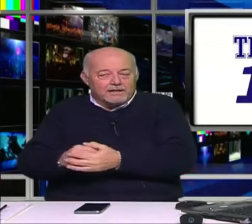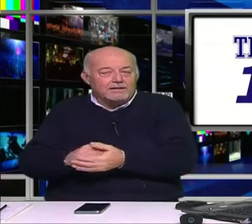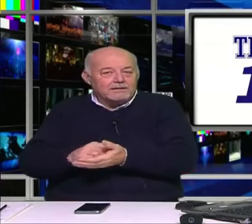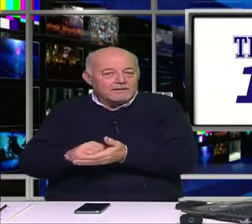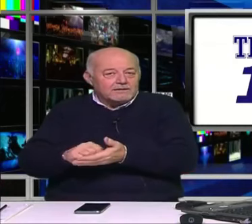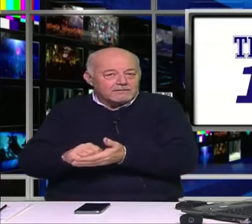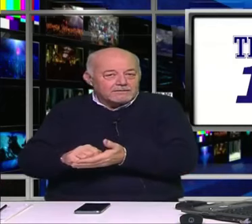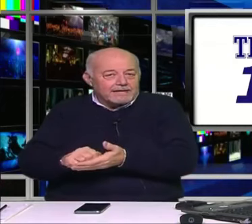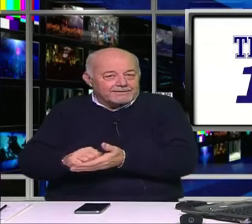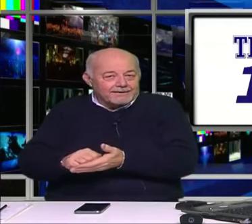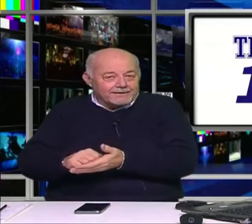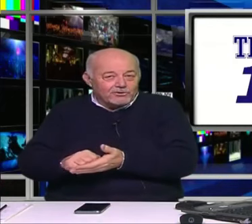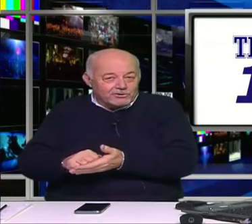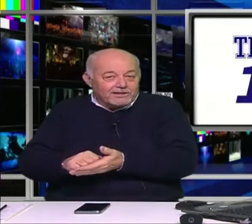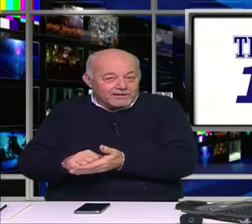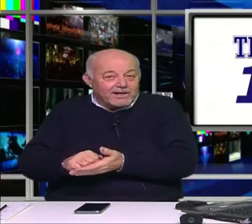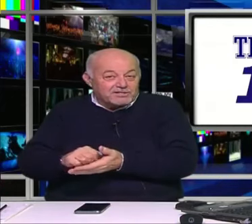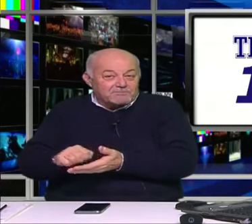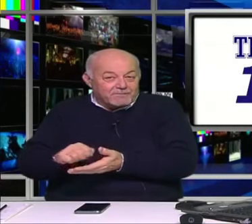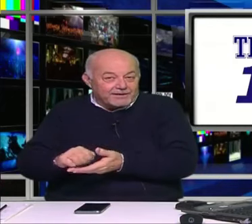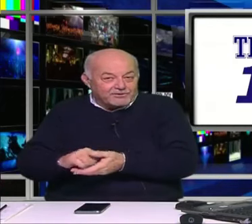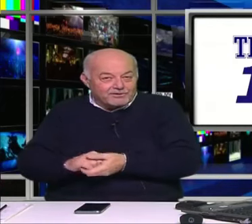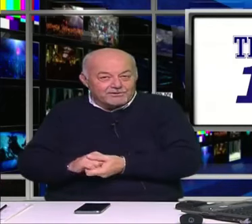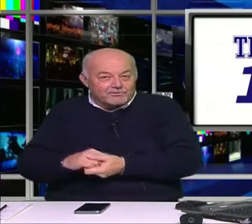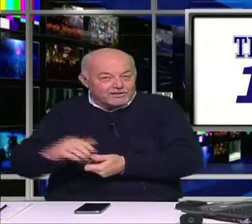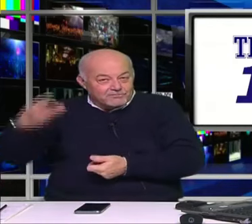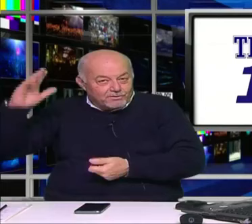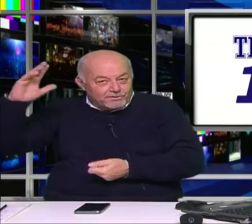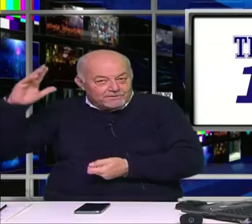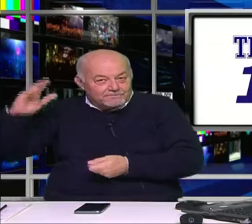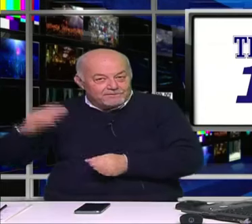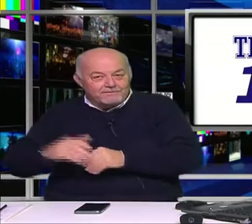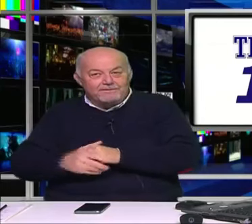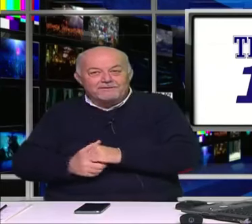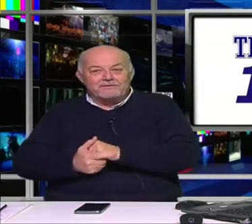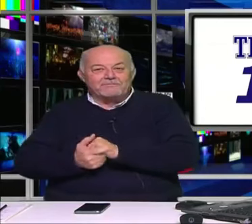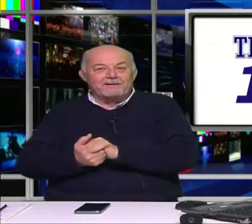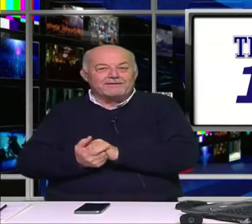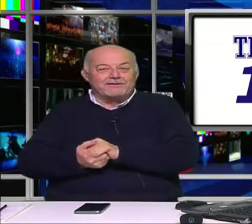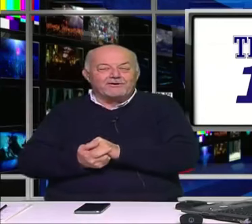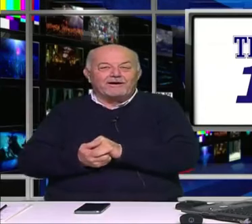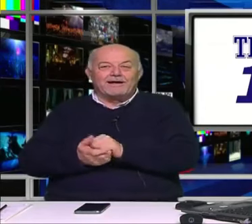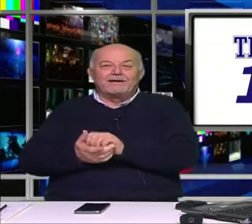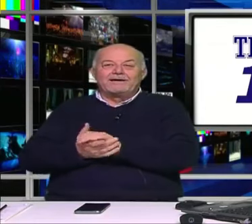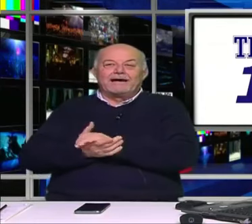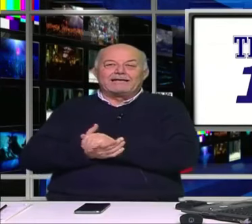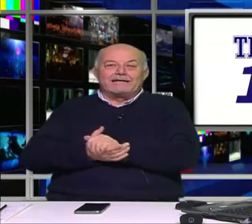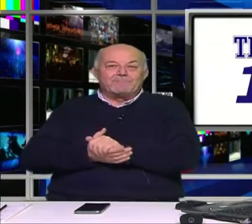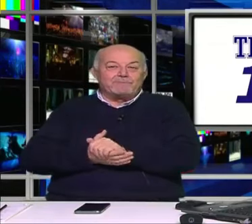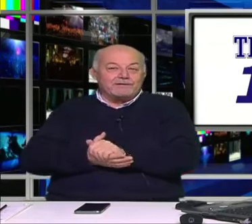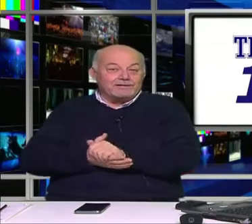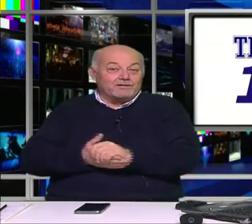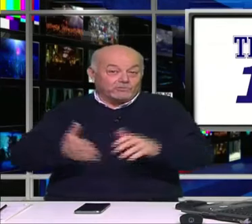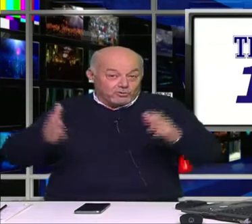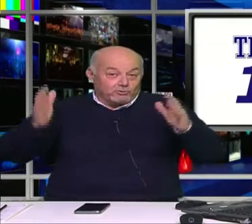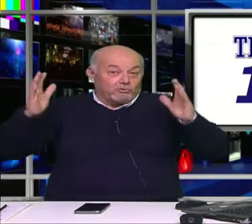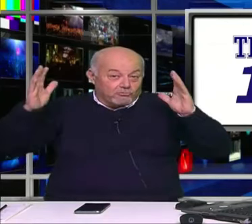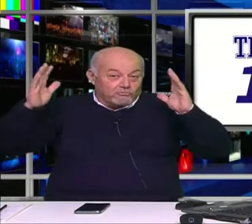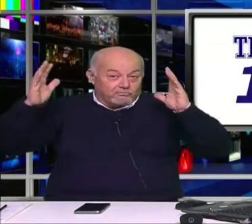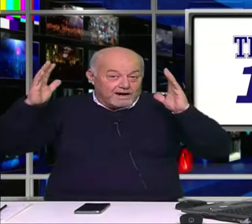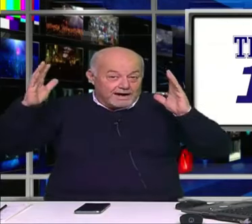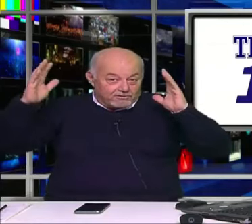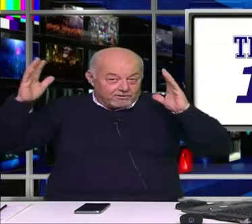il cartellino di esperto del turismo firmato allora ai tempi di